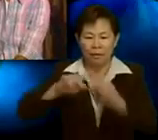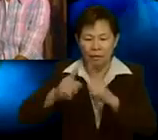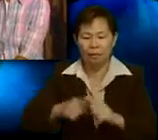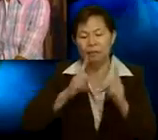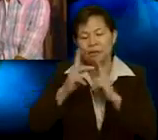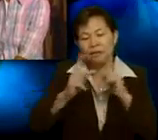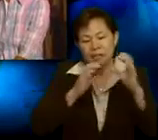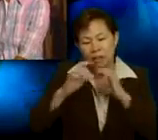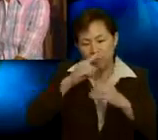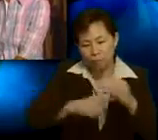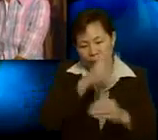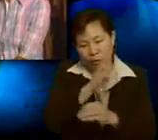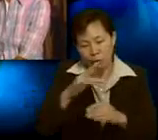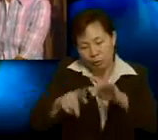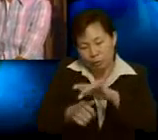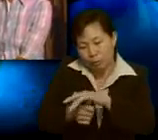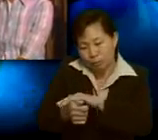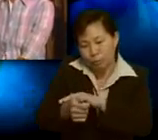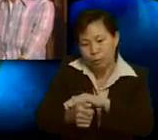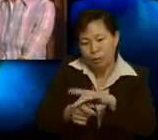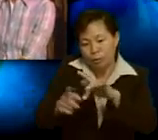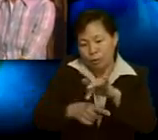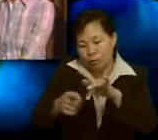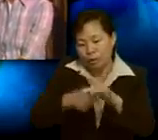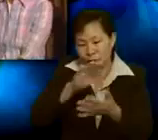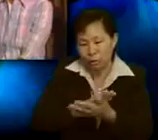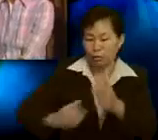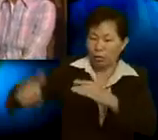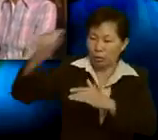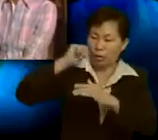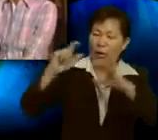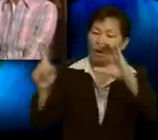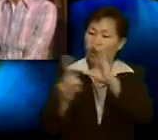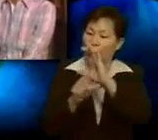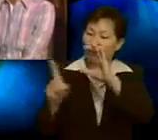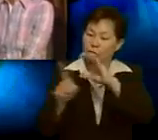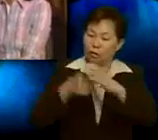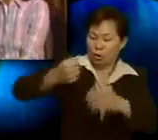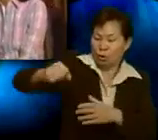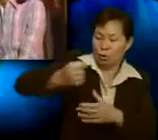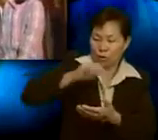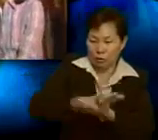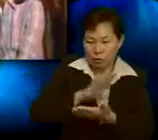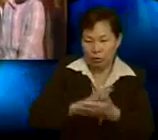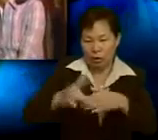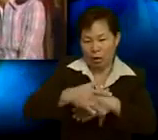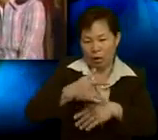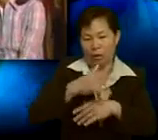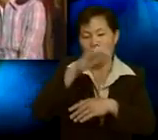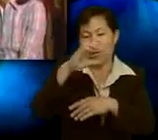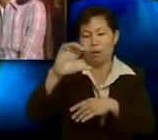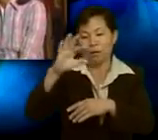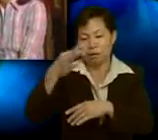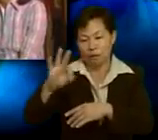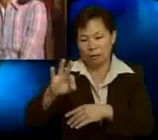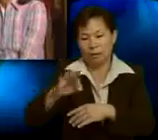Kawan-kawan, bercakap mengenai isu ponteng sekolah, di belakang kami ni ialah loceng sekolah. Okay. Ni loceng sekolah awal abad ke-19.